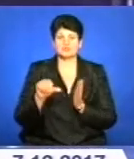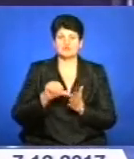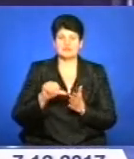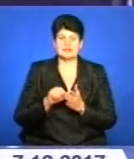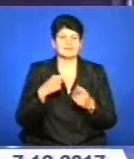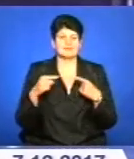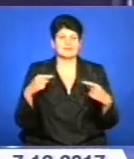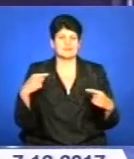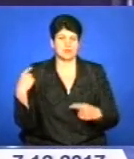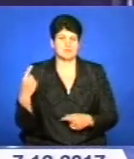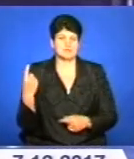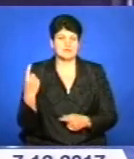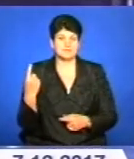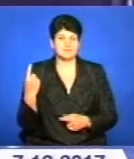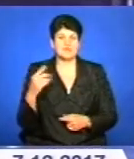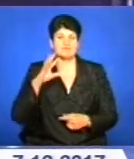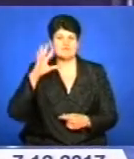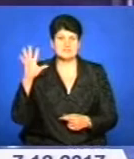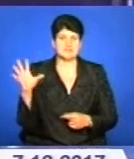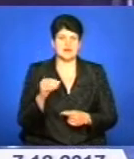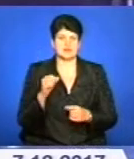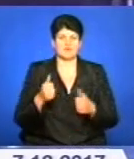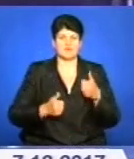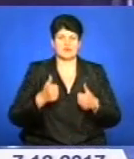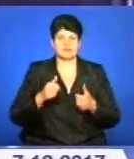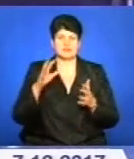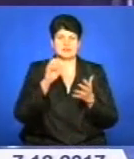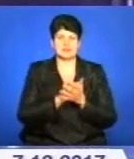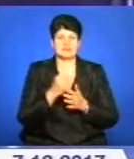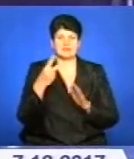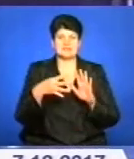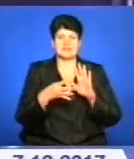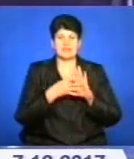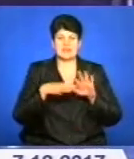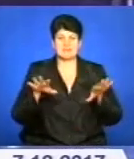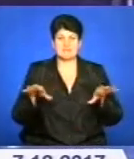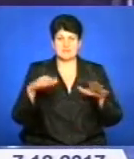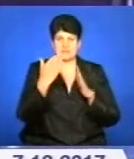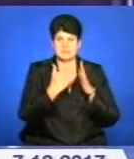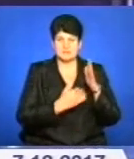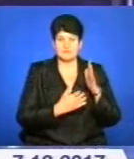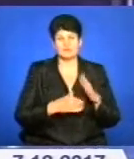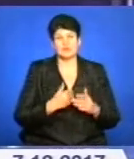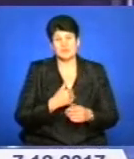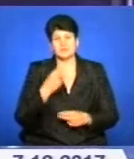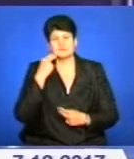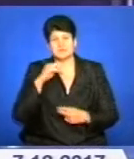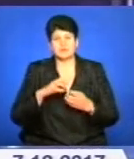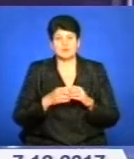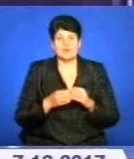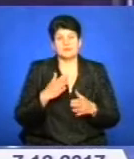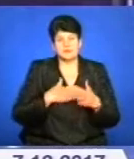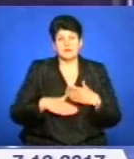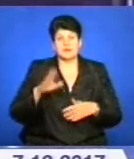різних областей. У загальному рейтингу тернополяни зайняли 29-те місце. Кажуть, бажали б кращого результату, але раді,